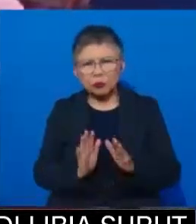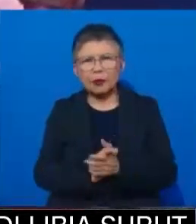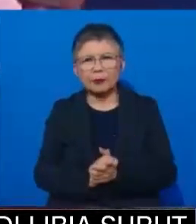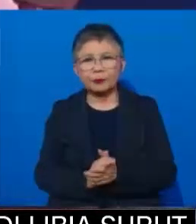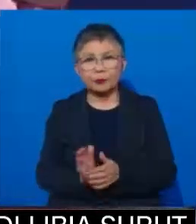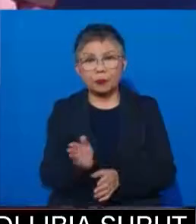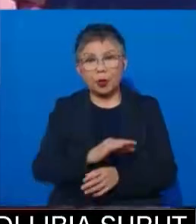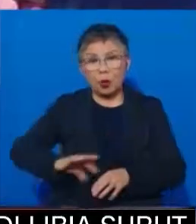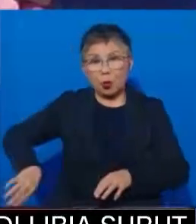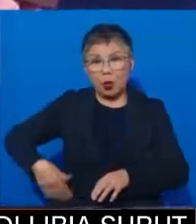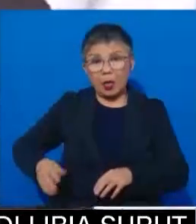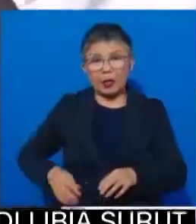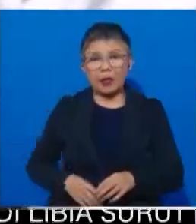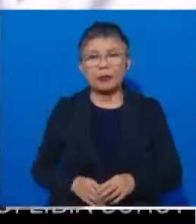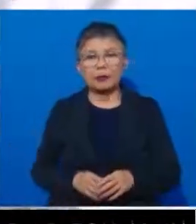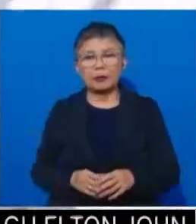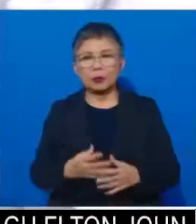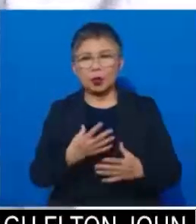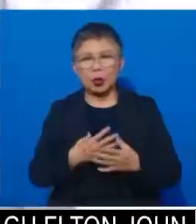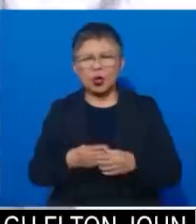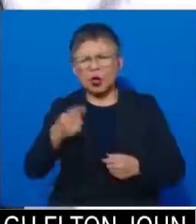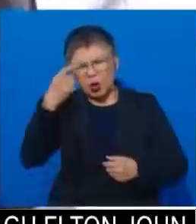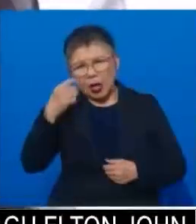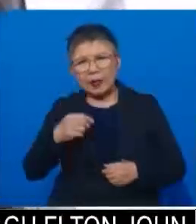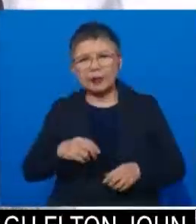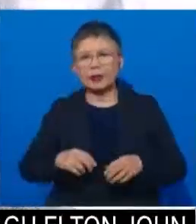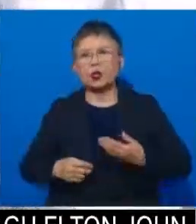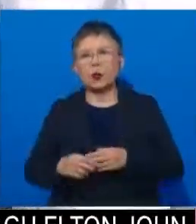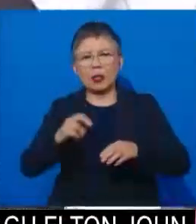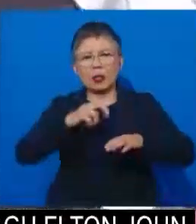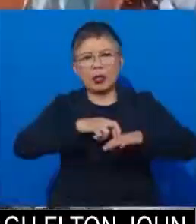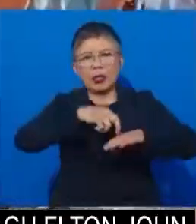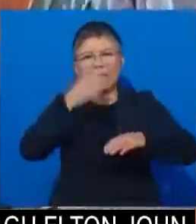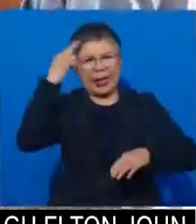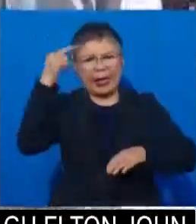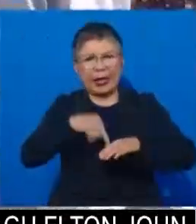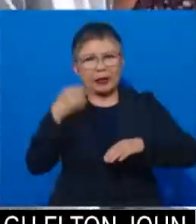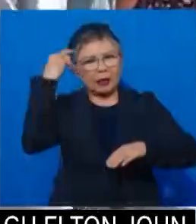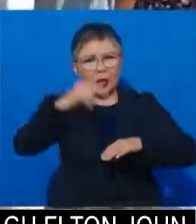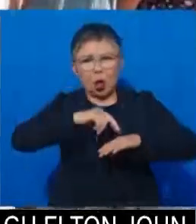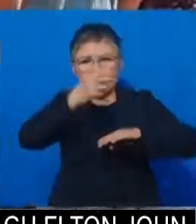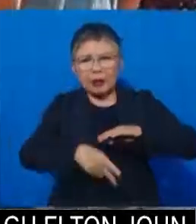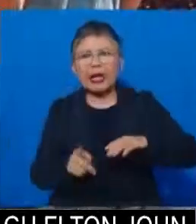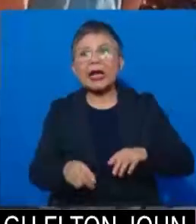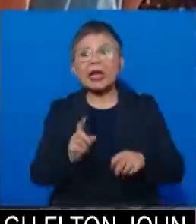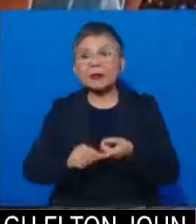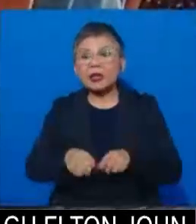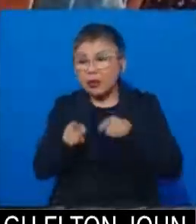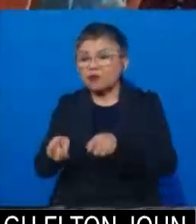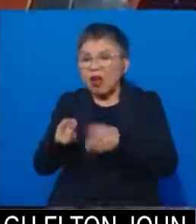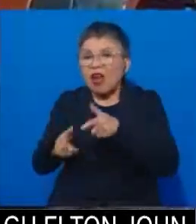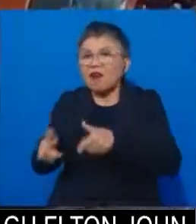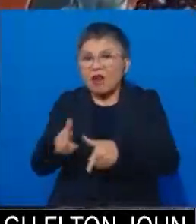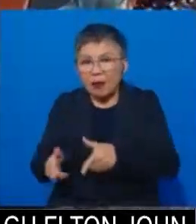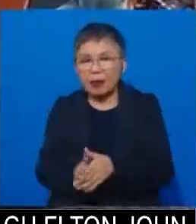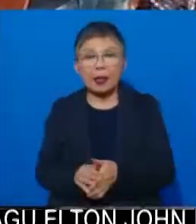Sebelumnya oleh keluarga almarhumah menemukan dugaan korban nekat melompat akibat dirundung teman-temannya. Namun Dinas Pendidikan